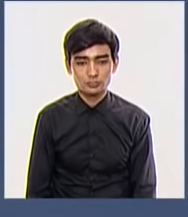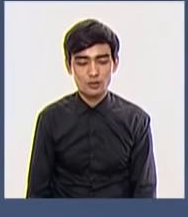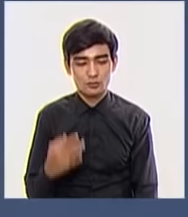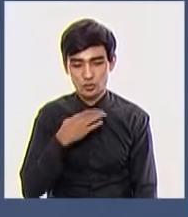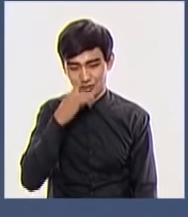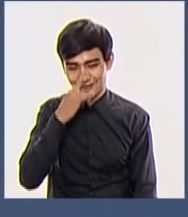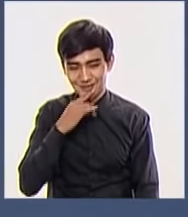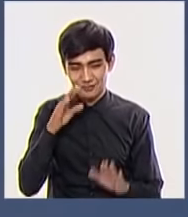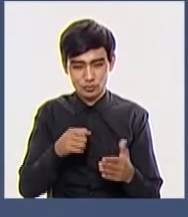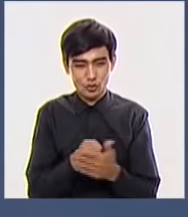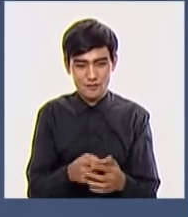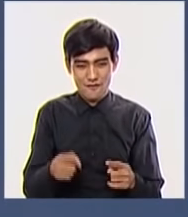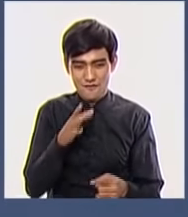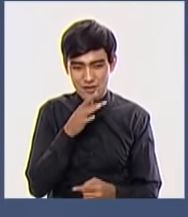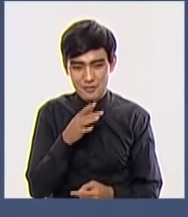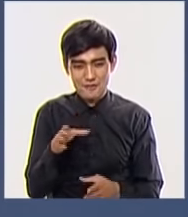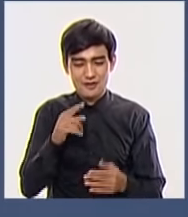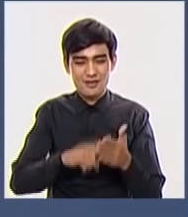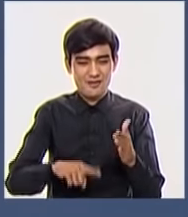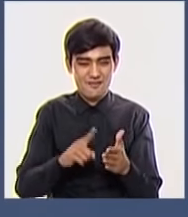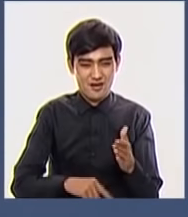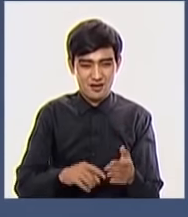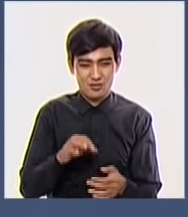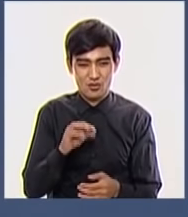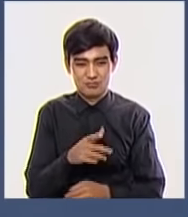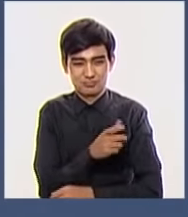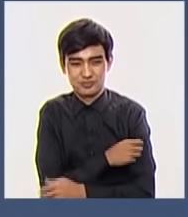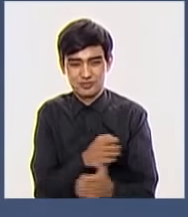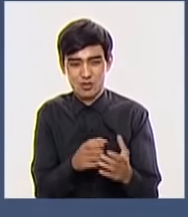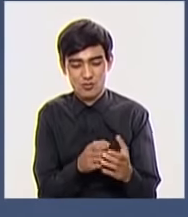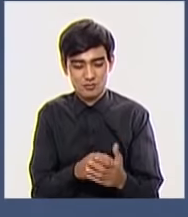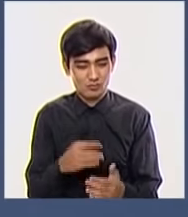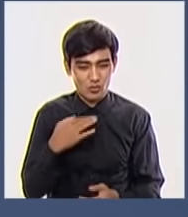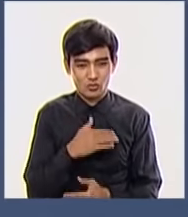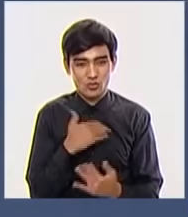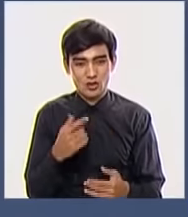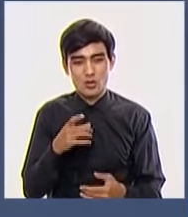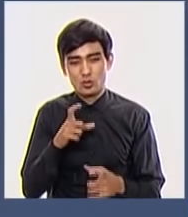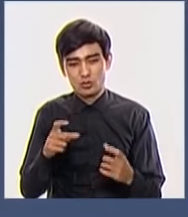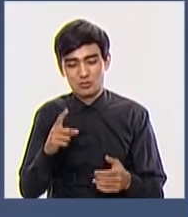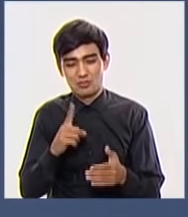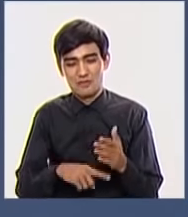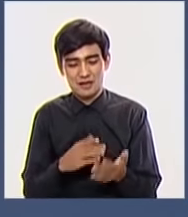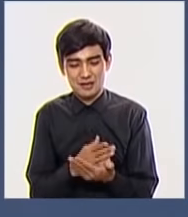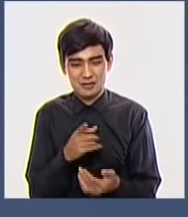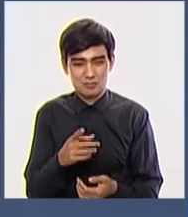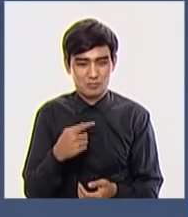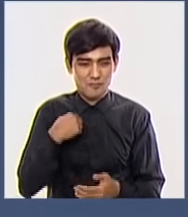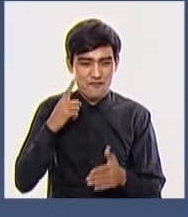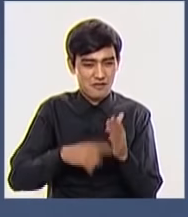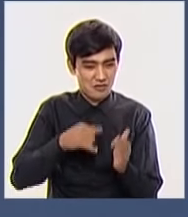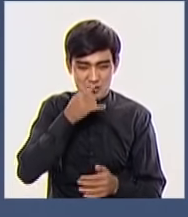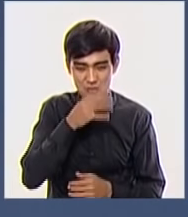Многие казахстанцы до сих пор с недоверием относятся к прививочной кампании. Некоторые люди не уверены в эффективности вакцин,